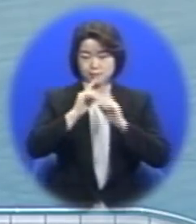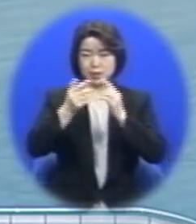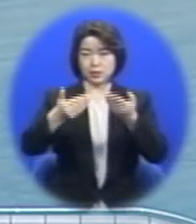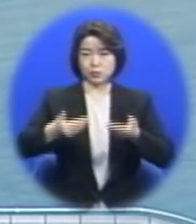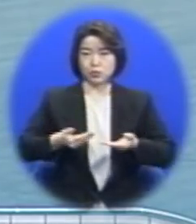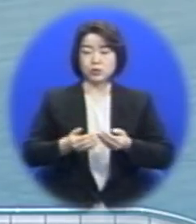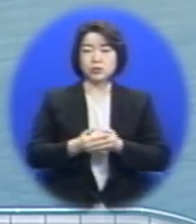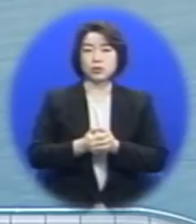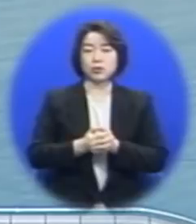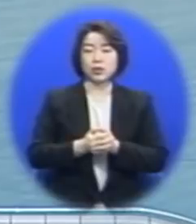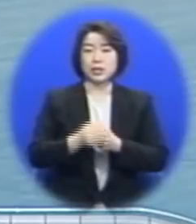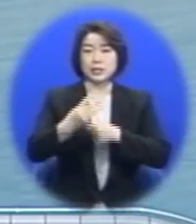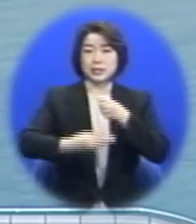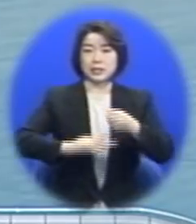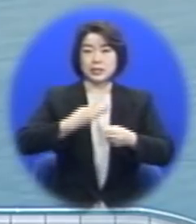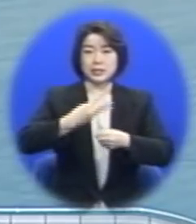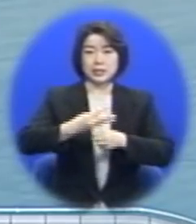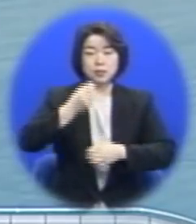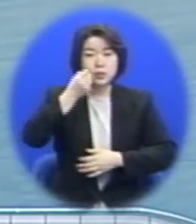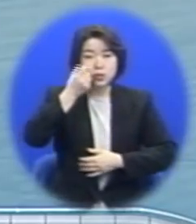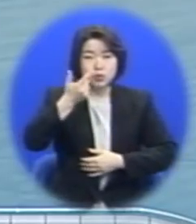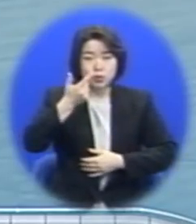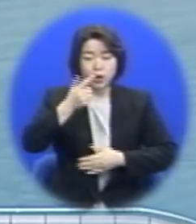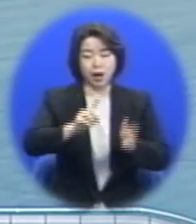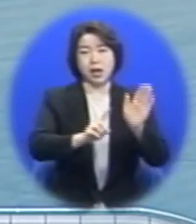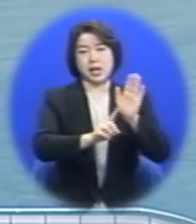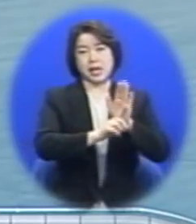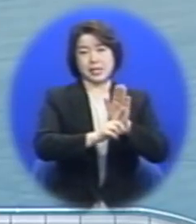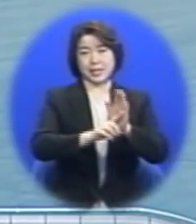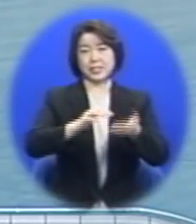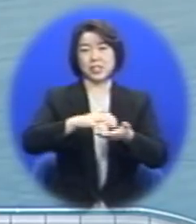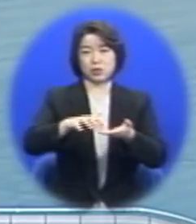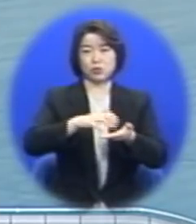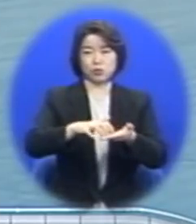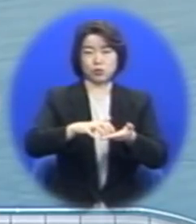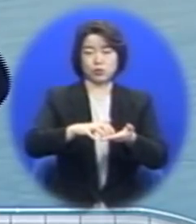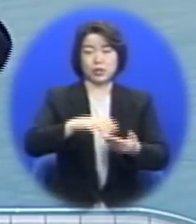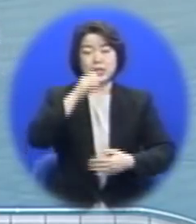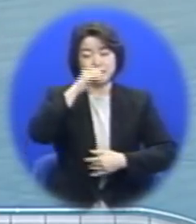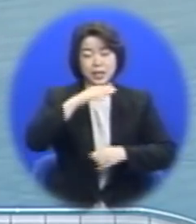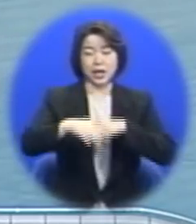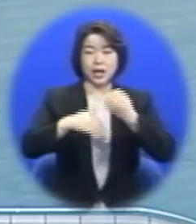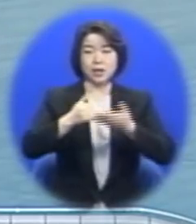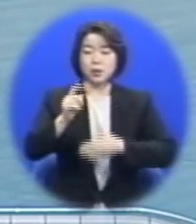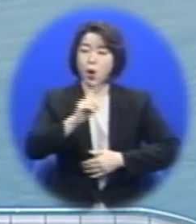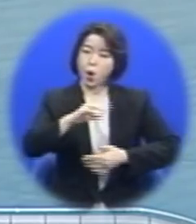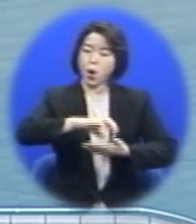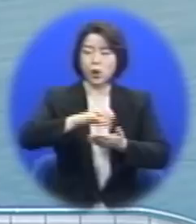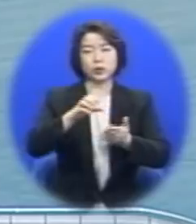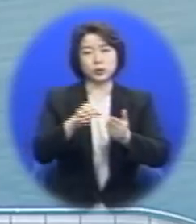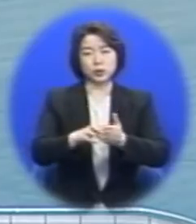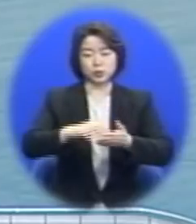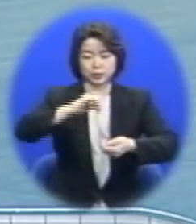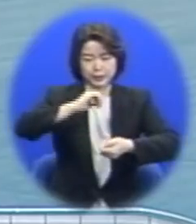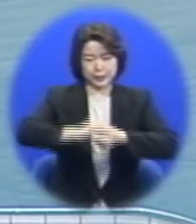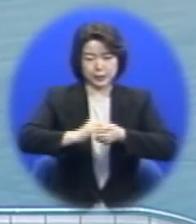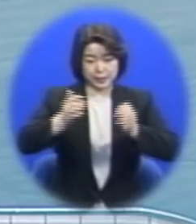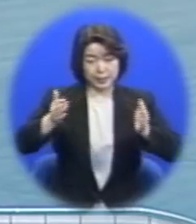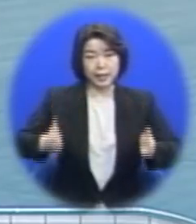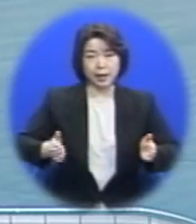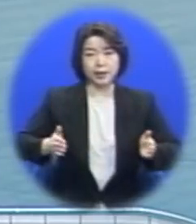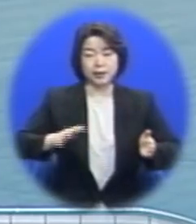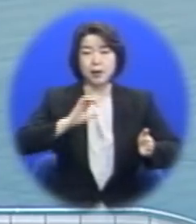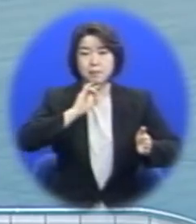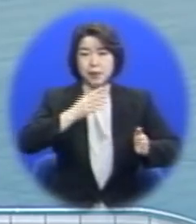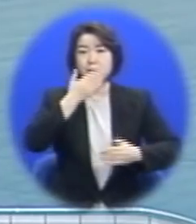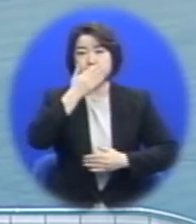그 3년 6개월은 상징적인 수라 그저 하나님이 어느 정하신 기한 동안에만 그렇게